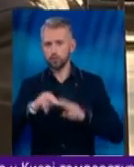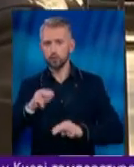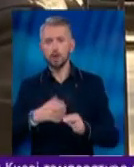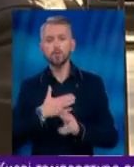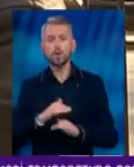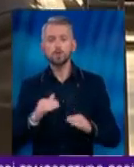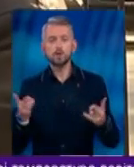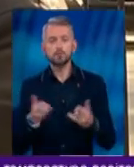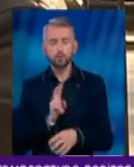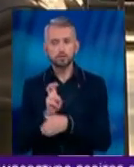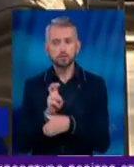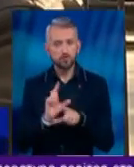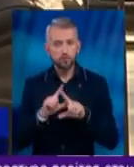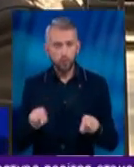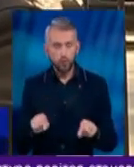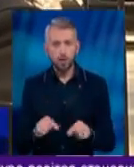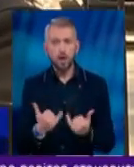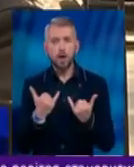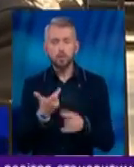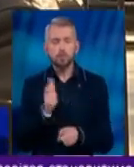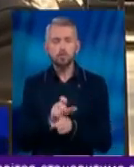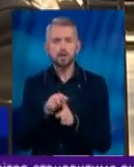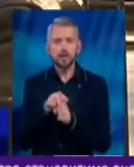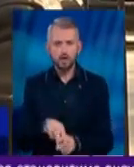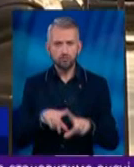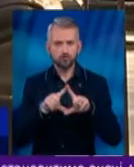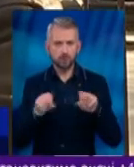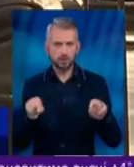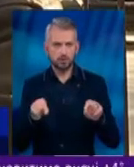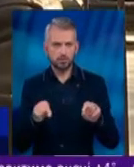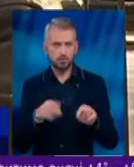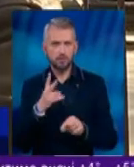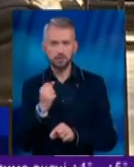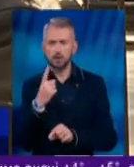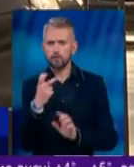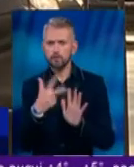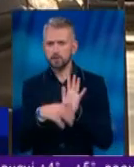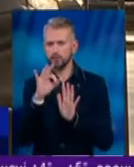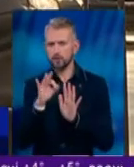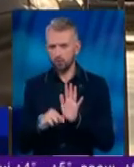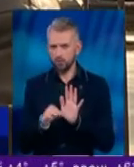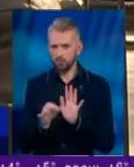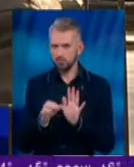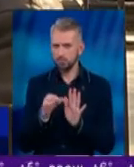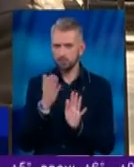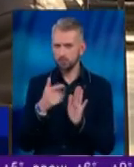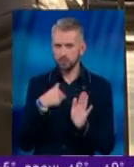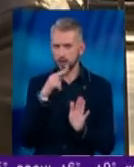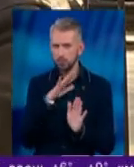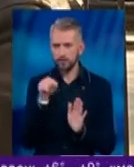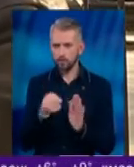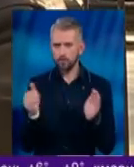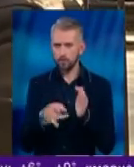треба ходити в школу, а сьогодні перевантаженість шкіл на 180%, якщо я не помиляюсь, в цьому